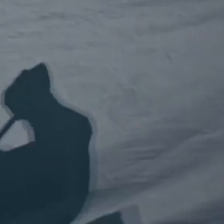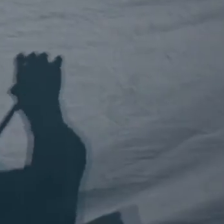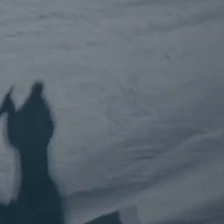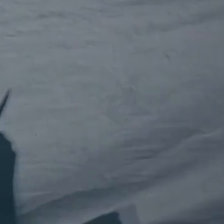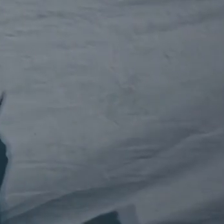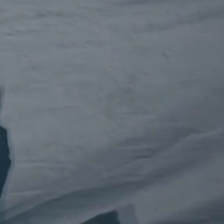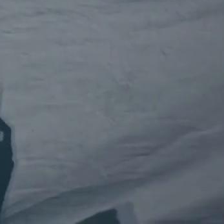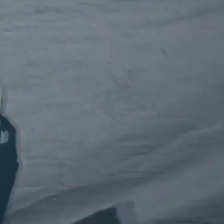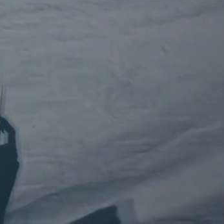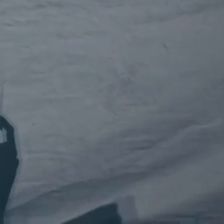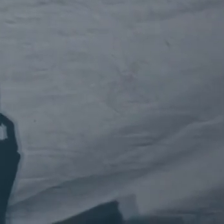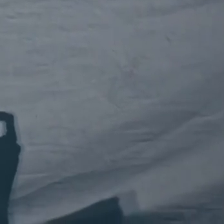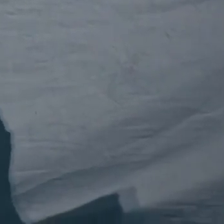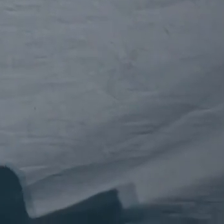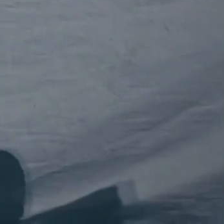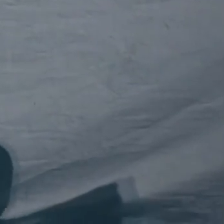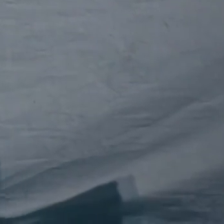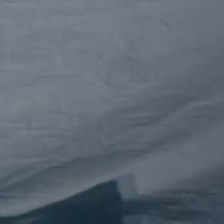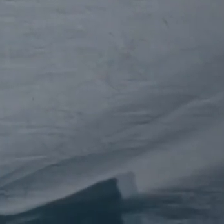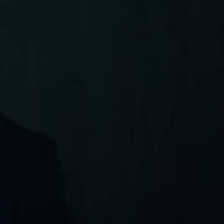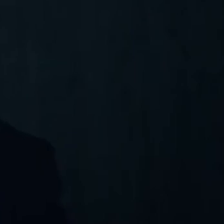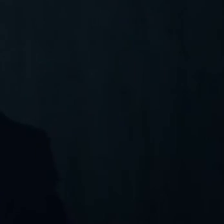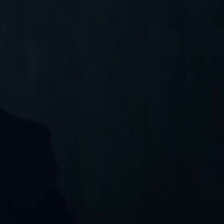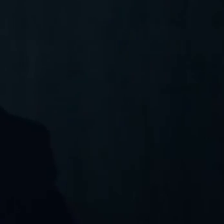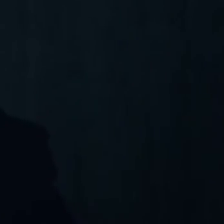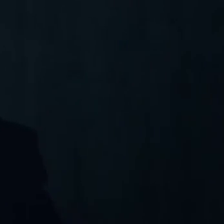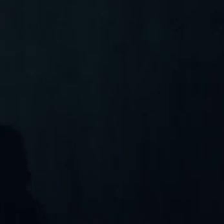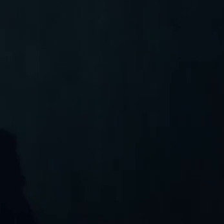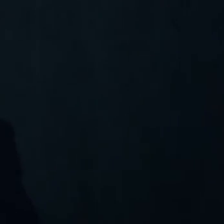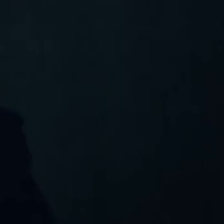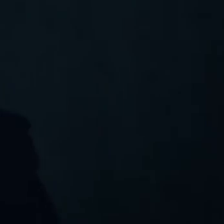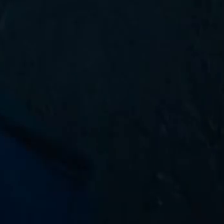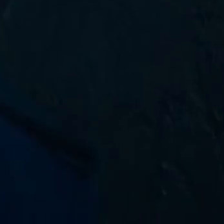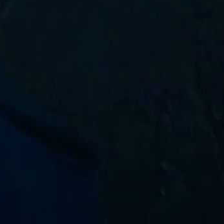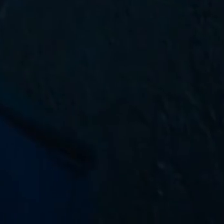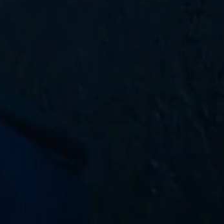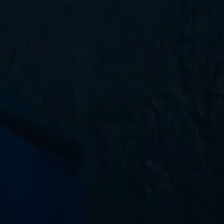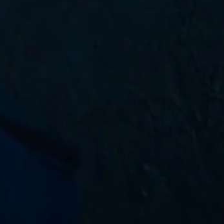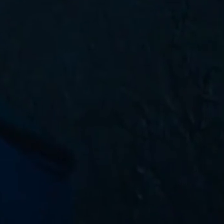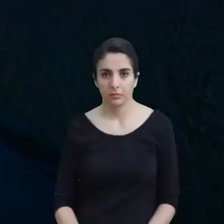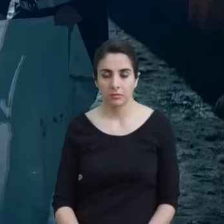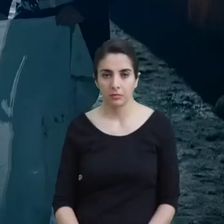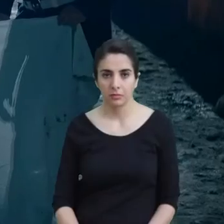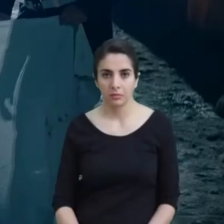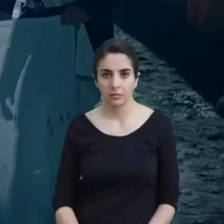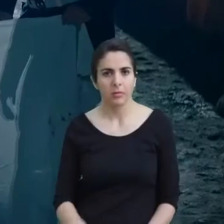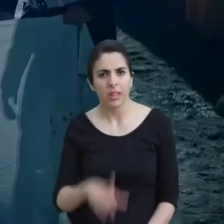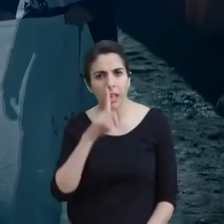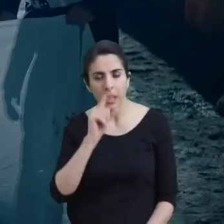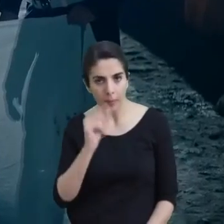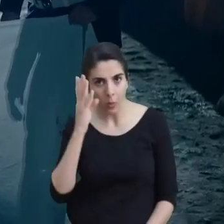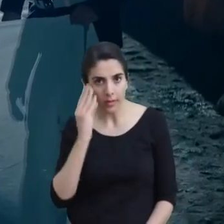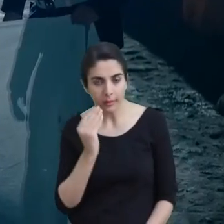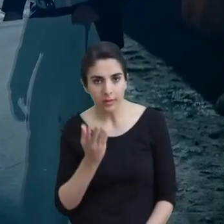yaptı. Mustafa'nın gölgesi beyaz çarşafın üzerine yansıyor. Bir bıçak çıkardı. Her ne yapıyorsa Hasan gene bakamayıp çevirdi başını. Kimin